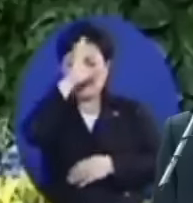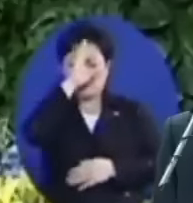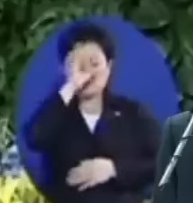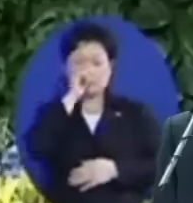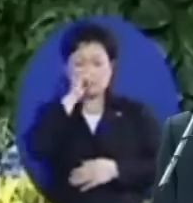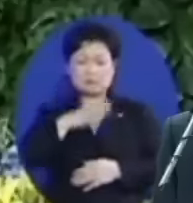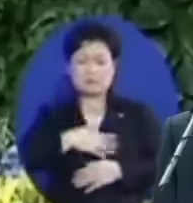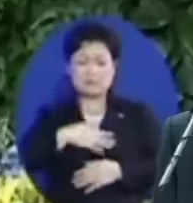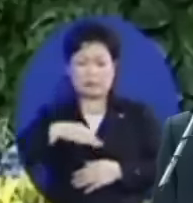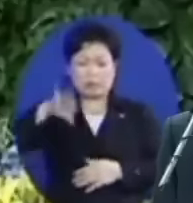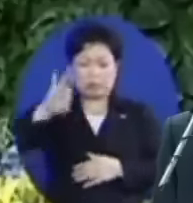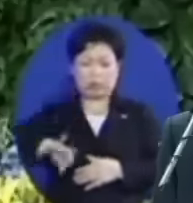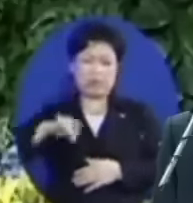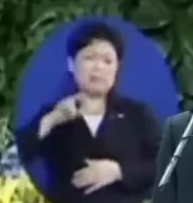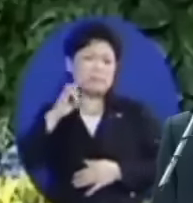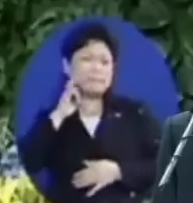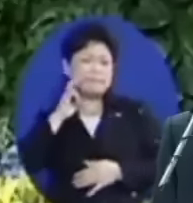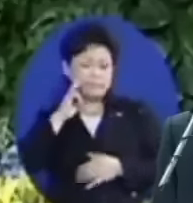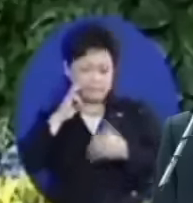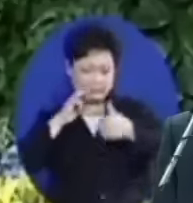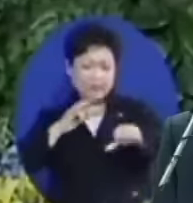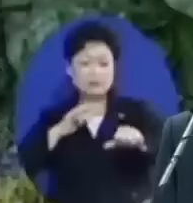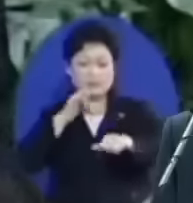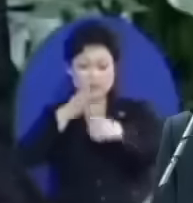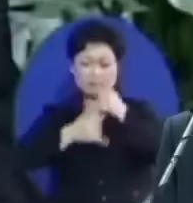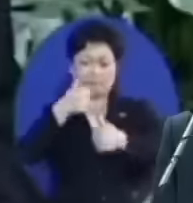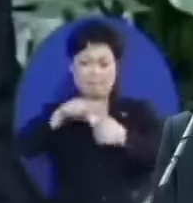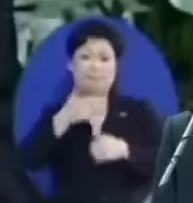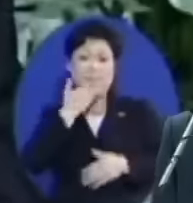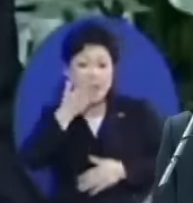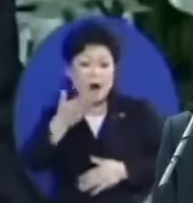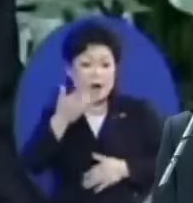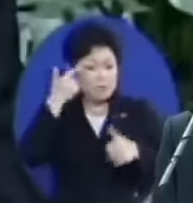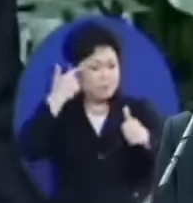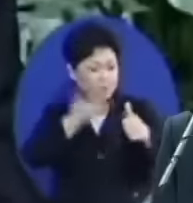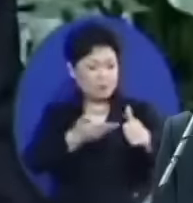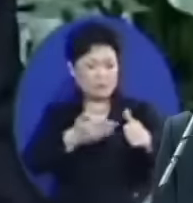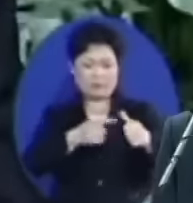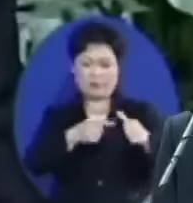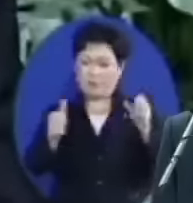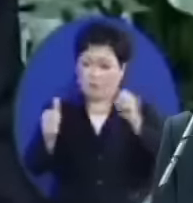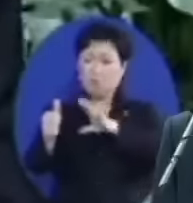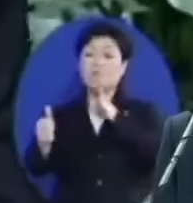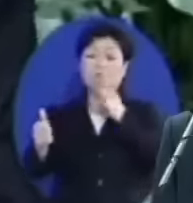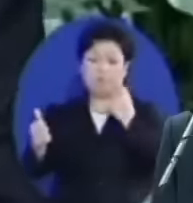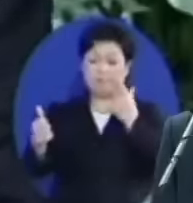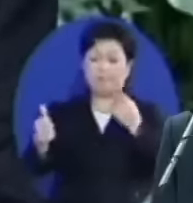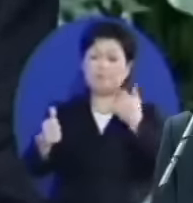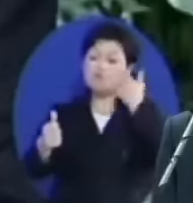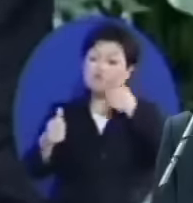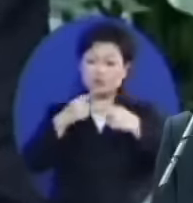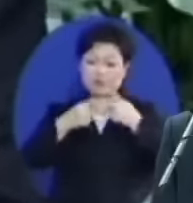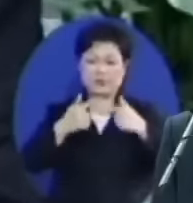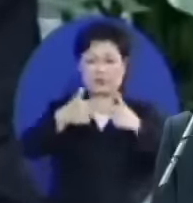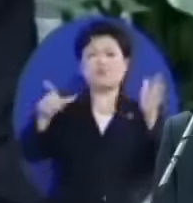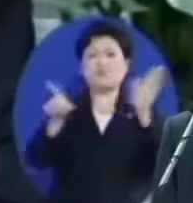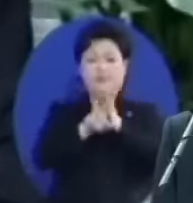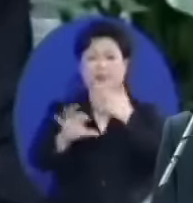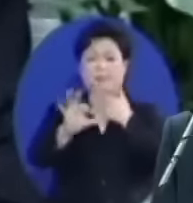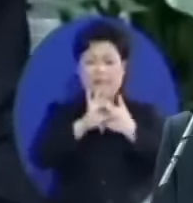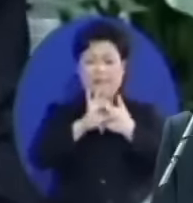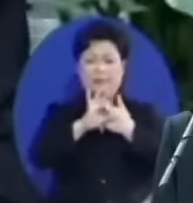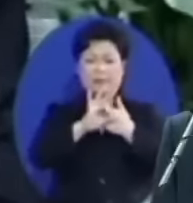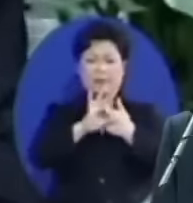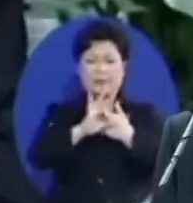천한 기생의 자식도 하나님의 자녀가 될 수 있습니까? 그러니까 그 사람이 그러면요 누구든지 예수님을 믿기만